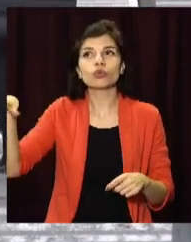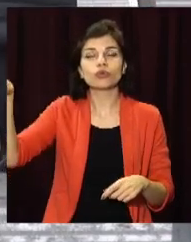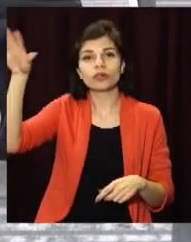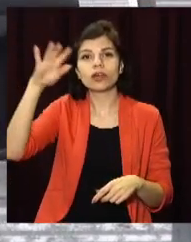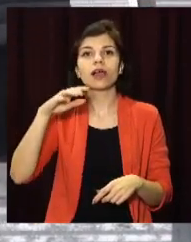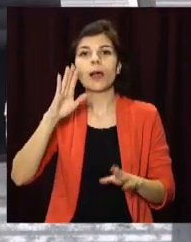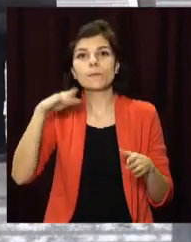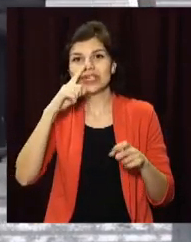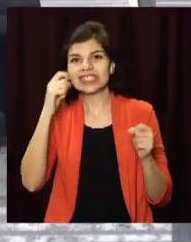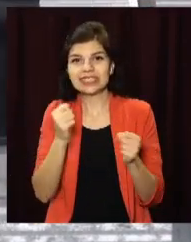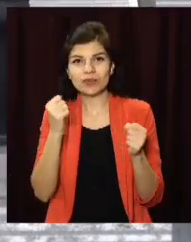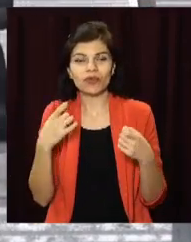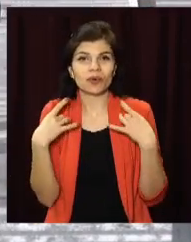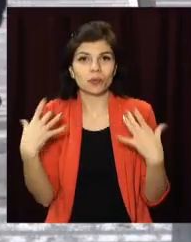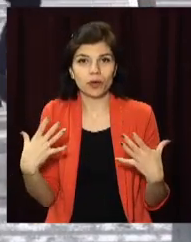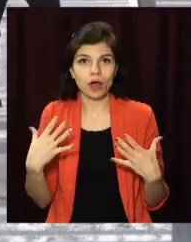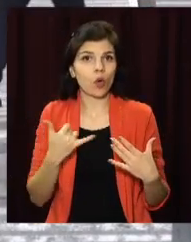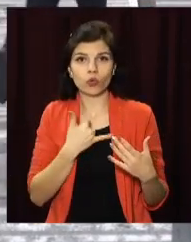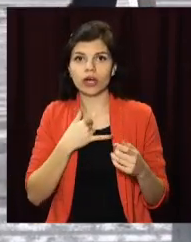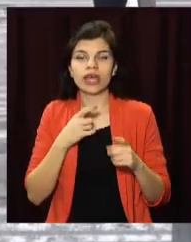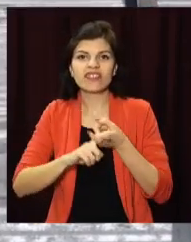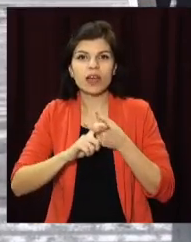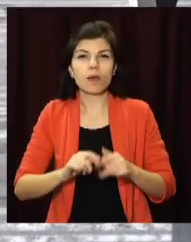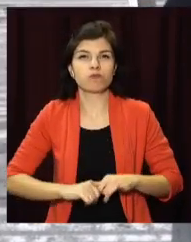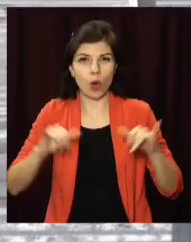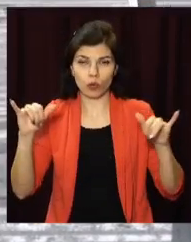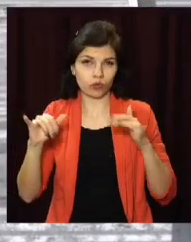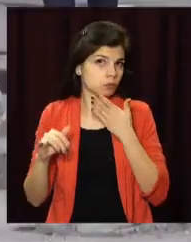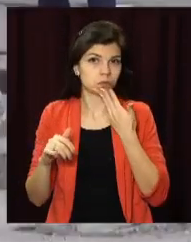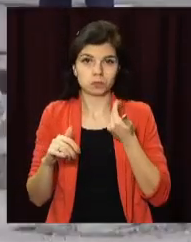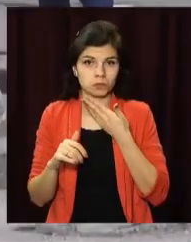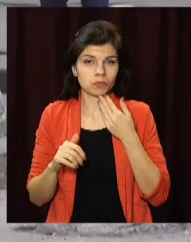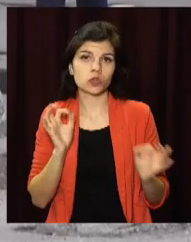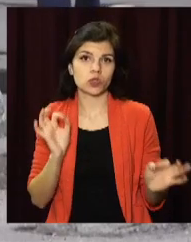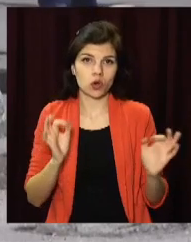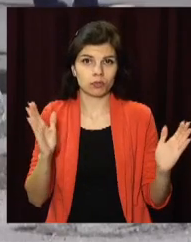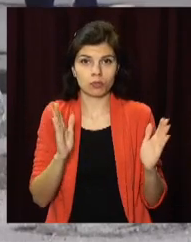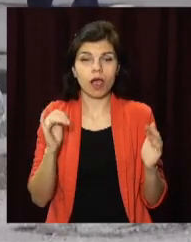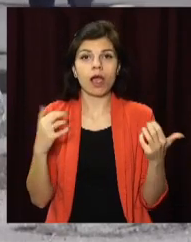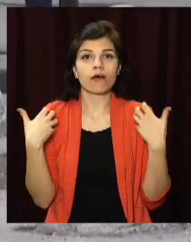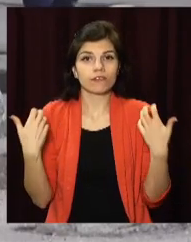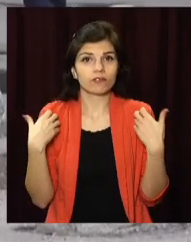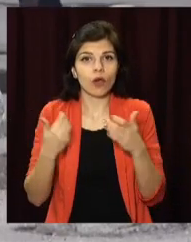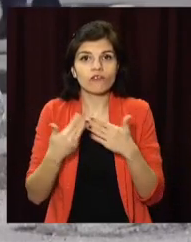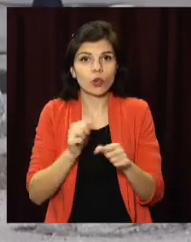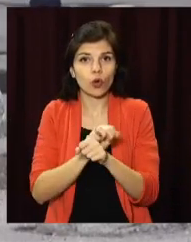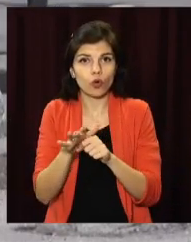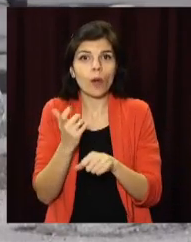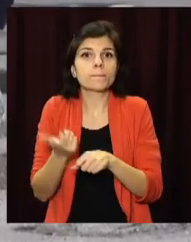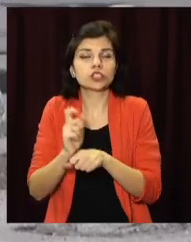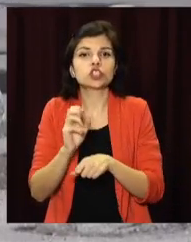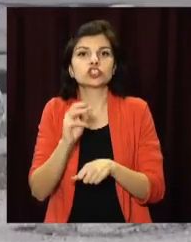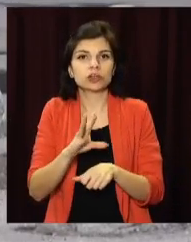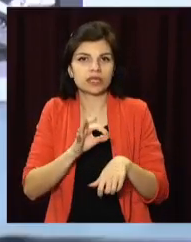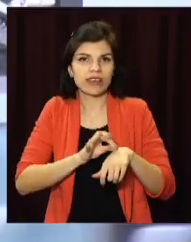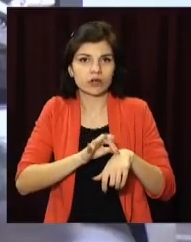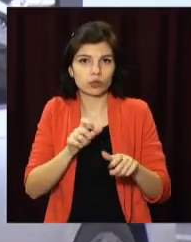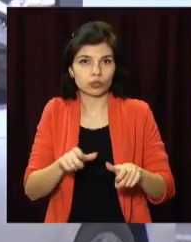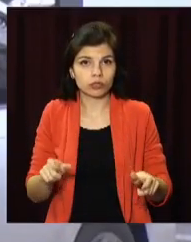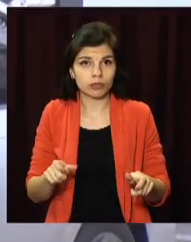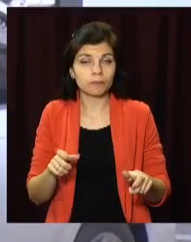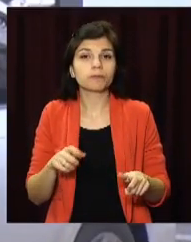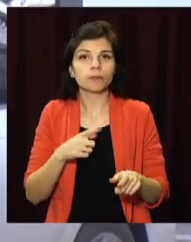зимових свят нас обійшлося без спалахів інфекції. А під час посиленого карантину одужавших від коронавірусу було більше, аніж захворілих. Крім